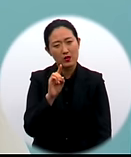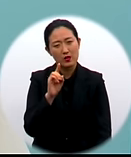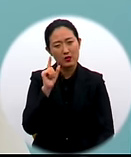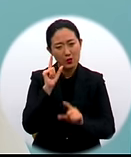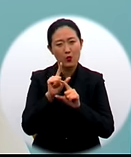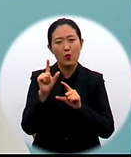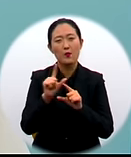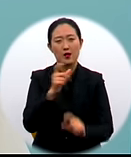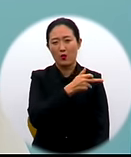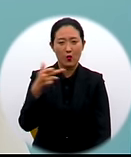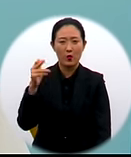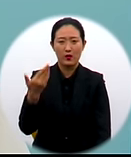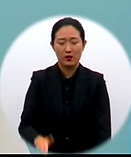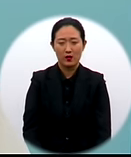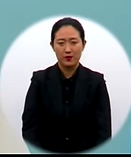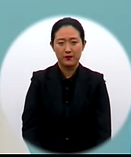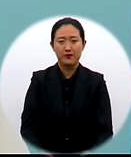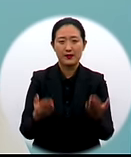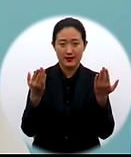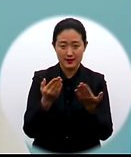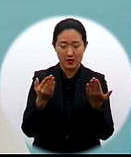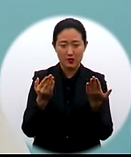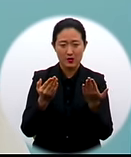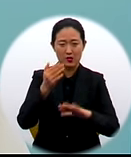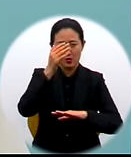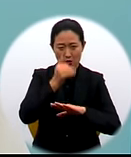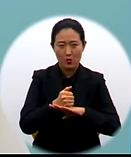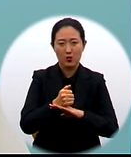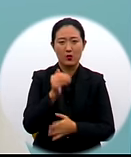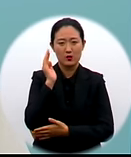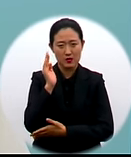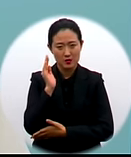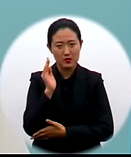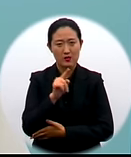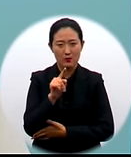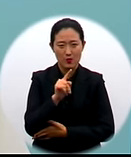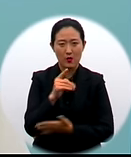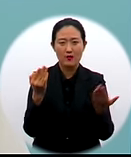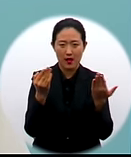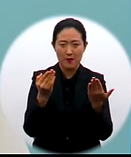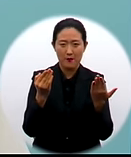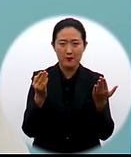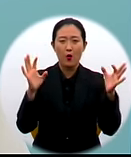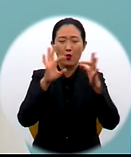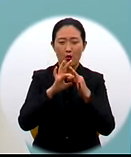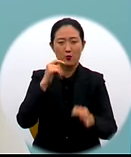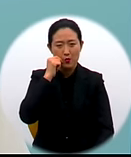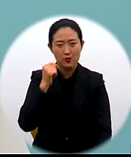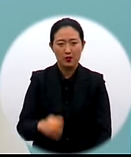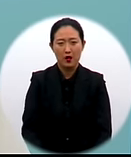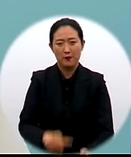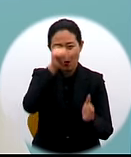높습니다. 왜냐하면 우리 아이들의 진로, 우리 아이들의 커리어는 결코 직무나 산업이 골이 될수 없어요.